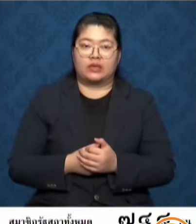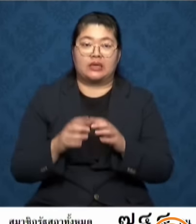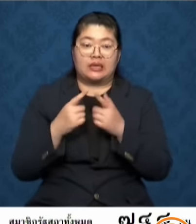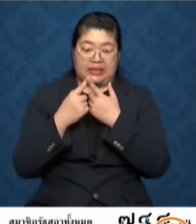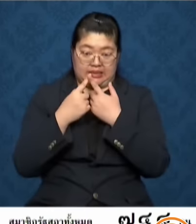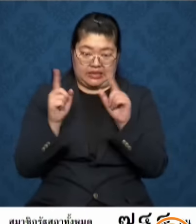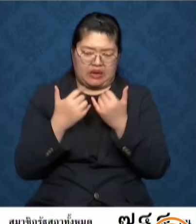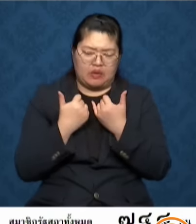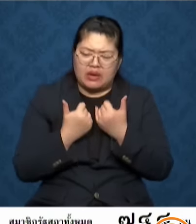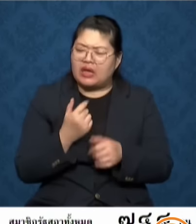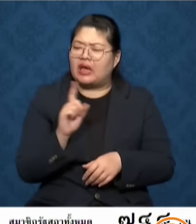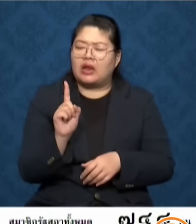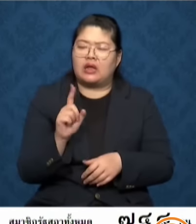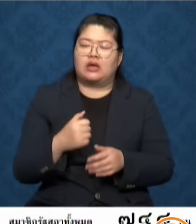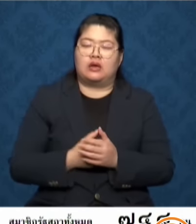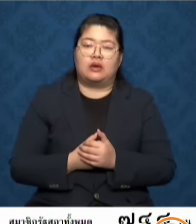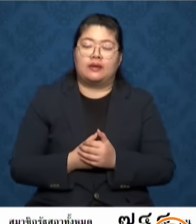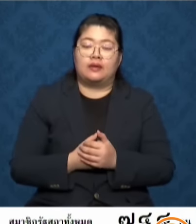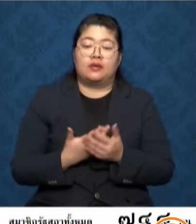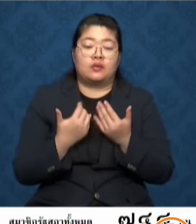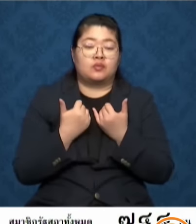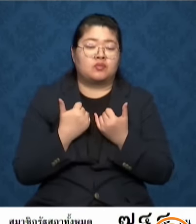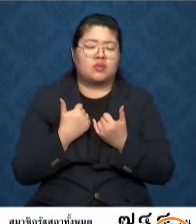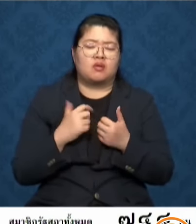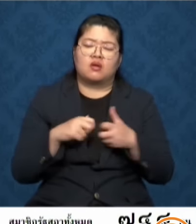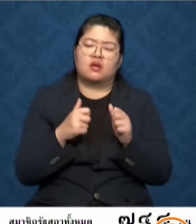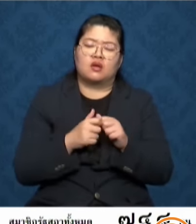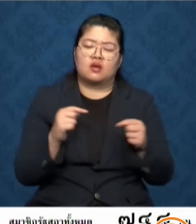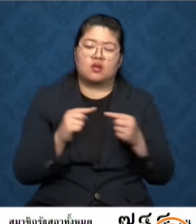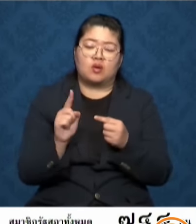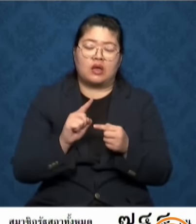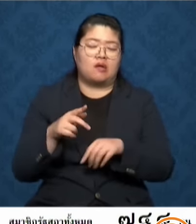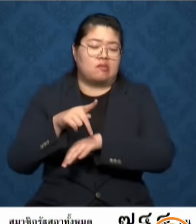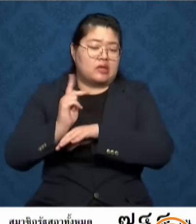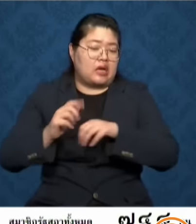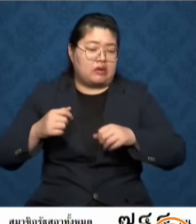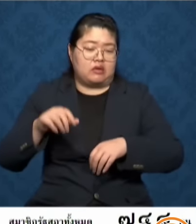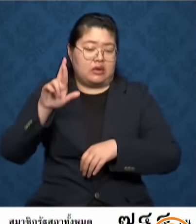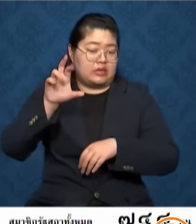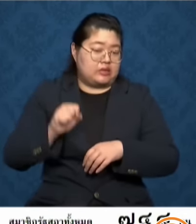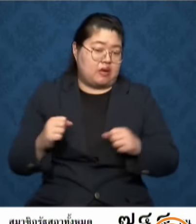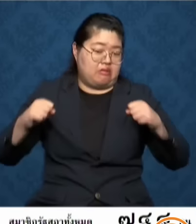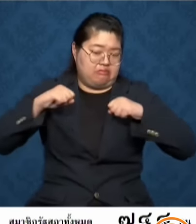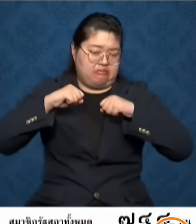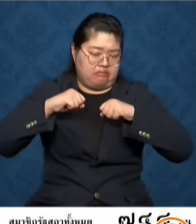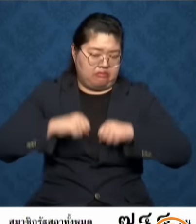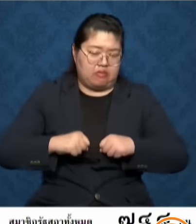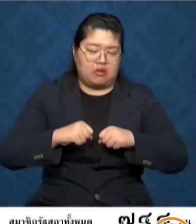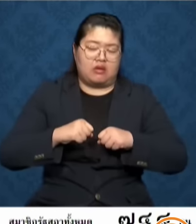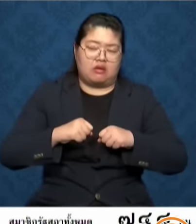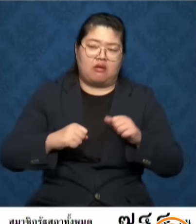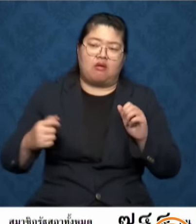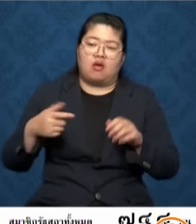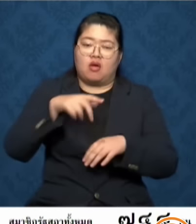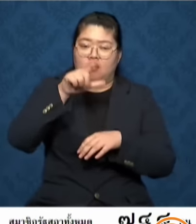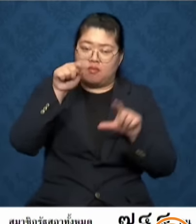แต่ส่ทเราเหวัี้คืออะไรกรรมททานสิ่งที่เราเหวันนี้คารต Polishตลเพรทานรศน์ในการไม่บรจุร่างรพนูของ